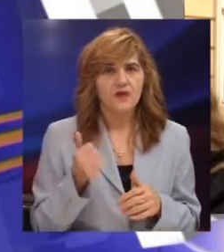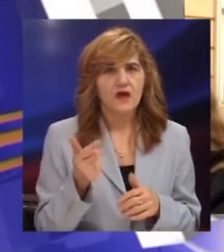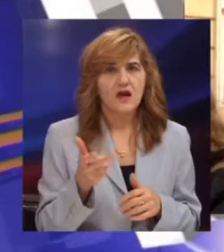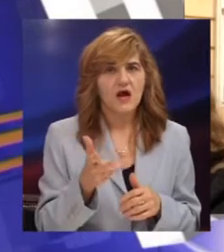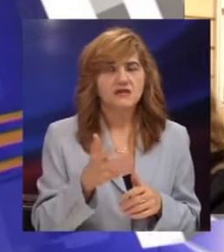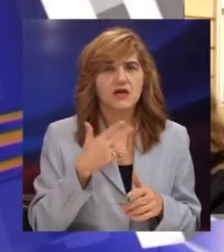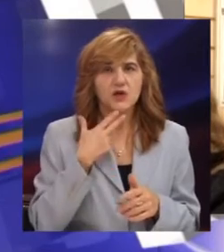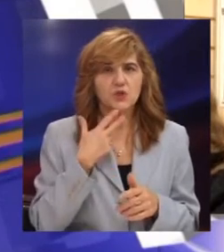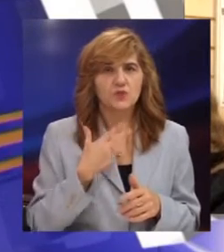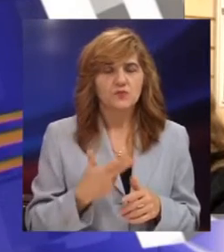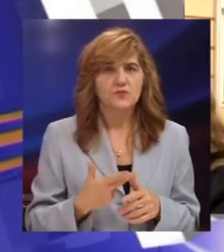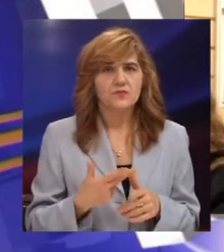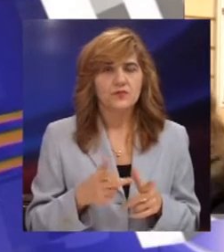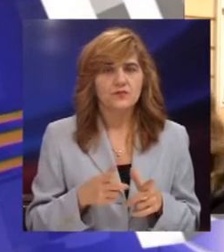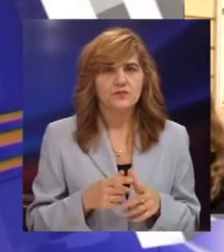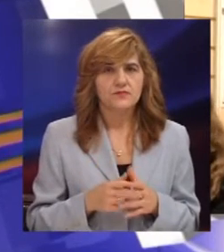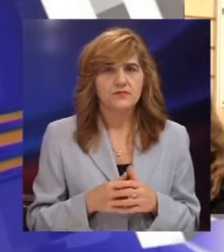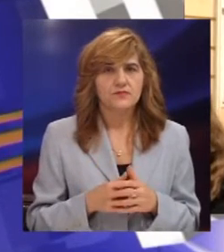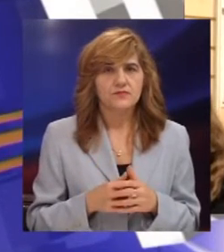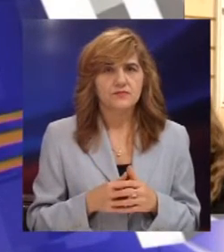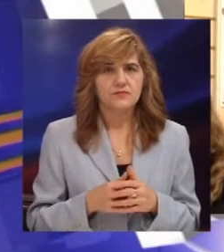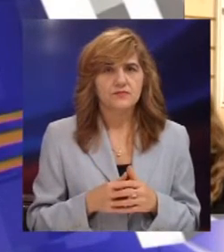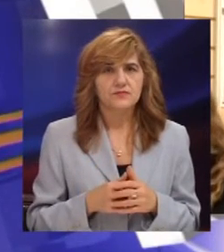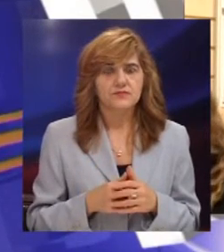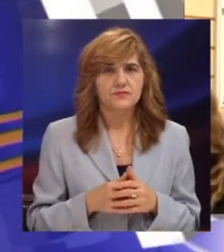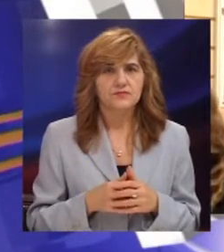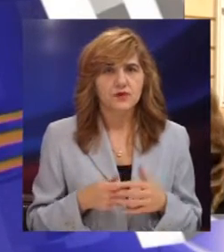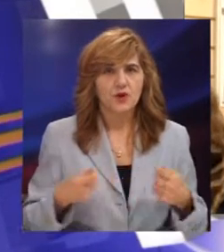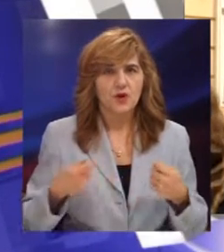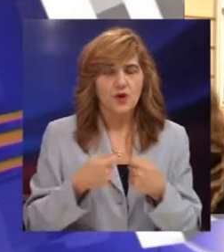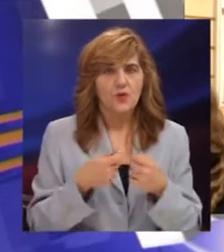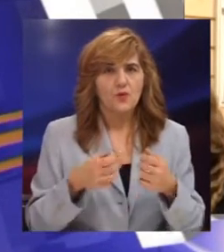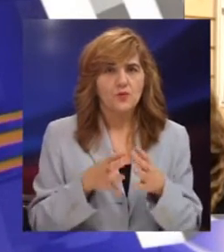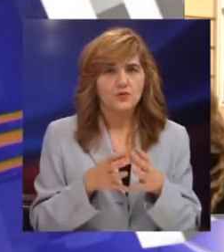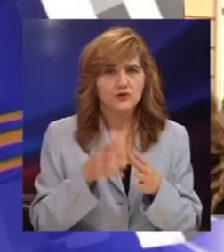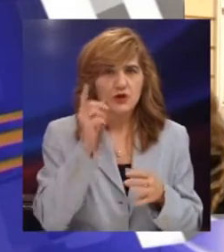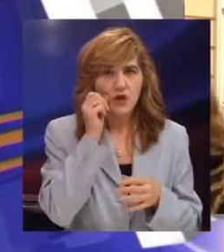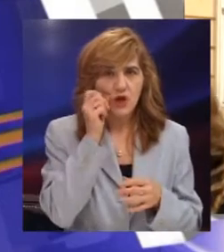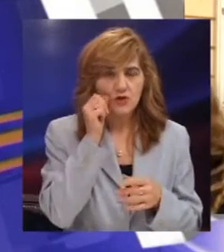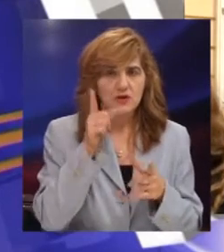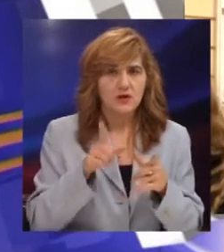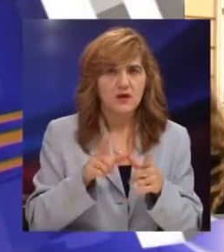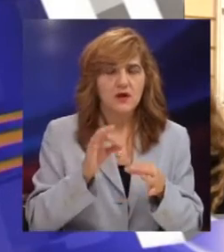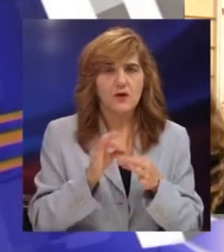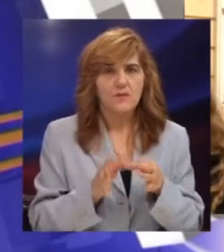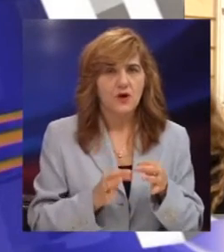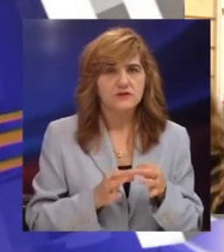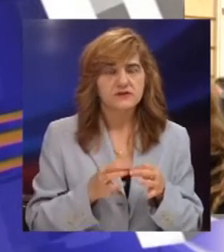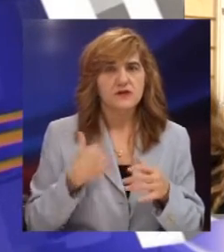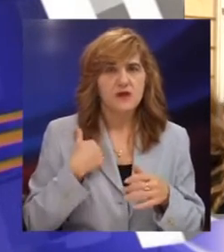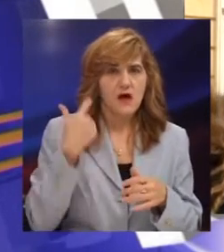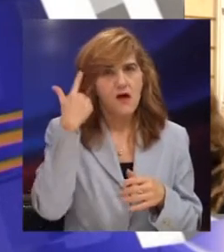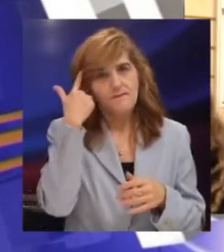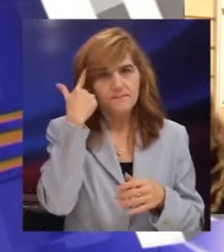razredu, na uopšte uključiti tu još više roditelje u ovaj proces i